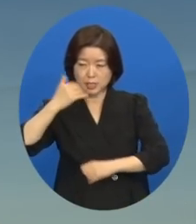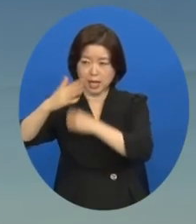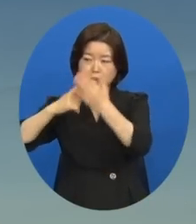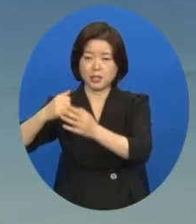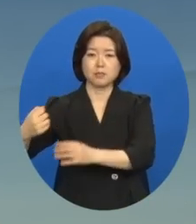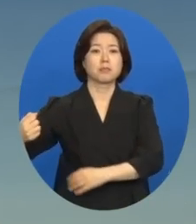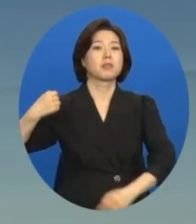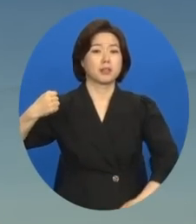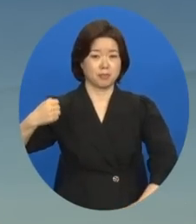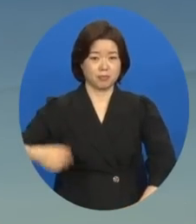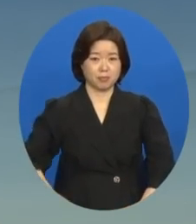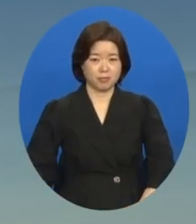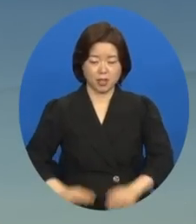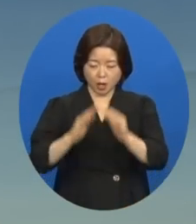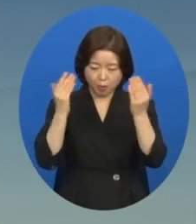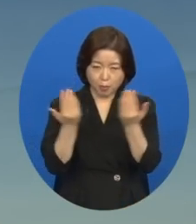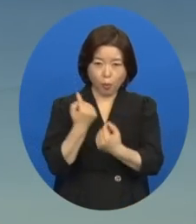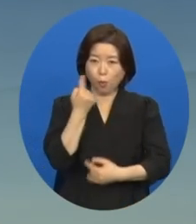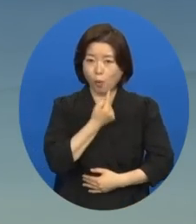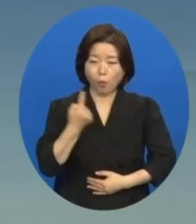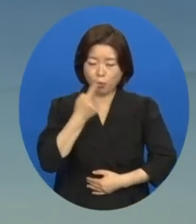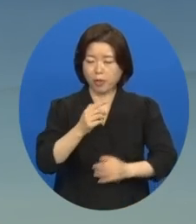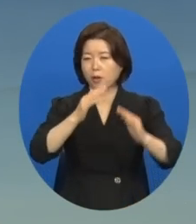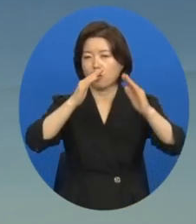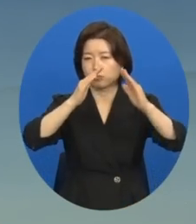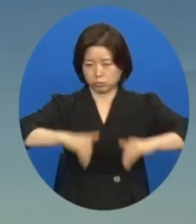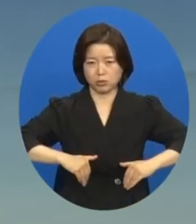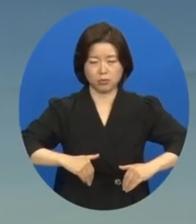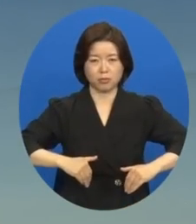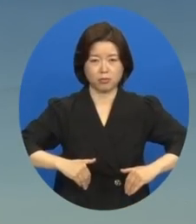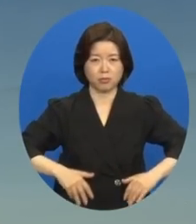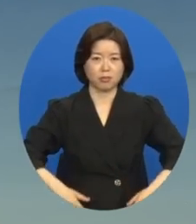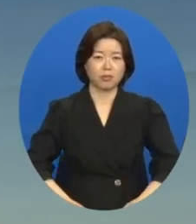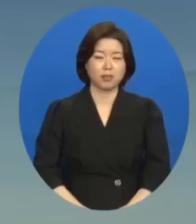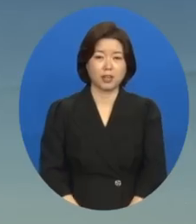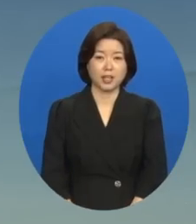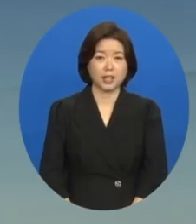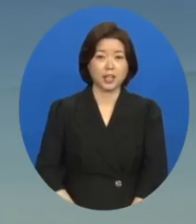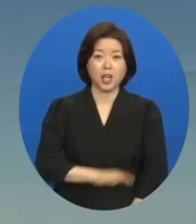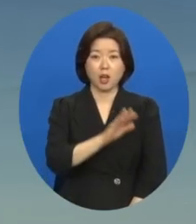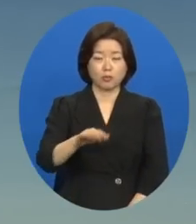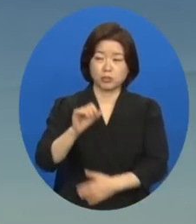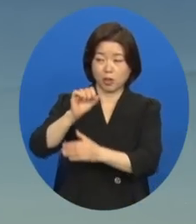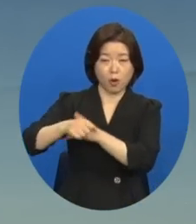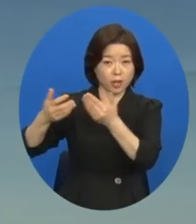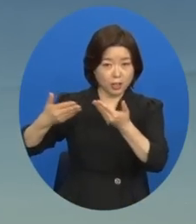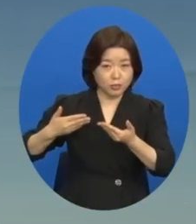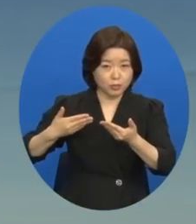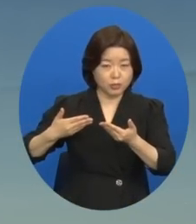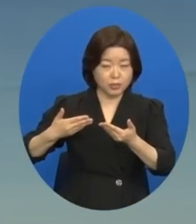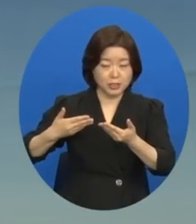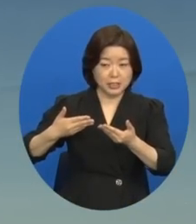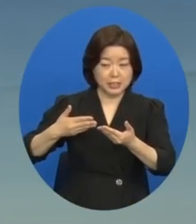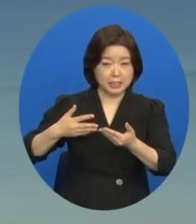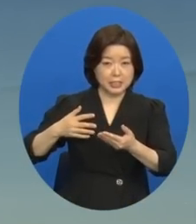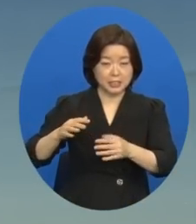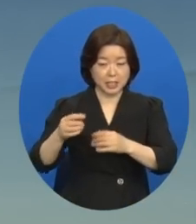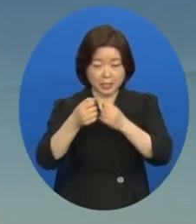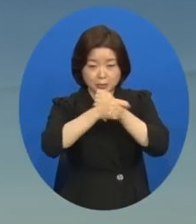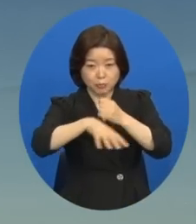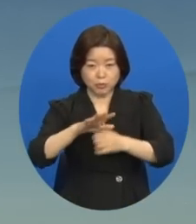능력이라 모든 이론을 무너뜨리며, 우리에게 허락된 무기는요 손으로 잡히는 거 아니라는